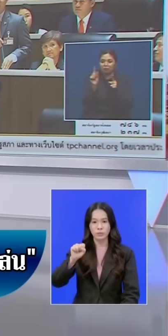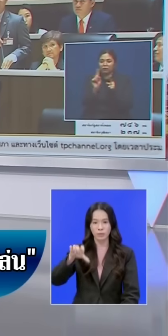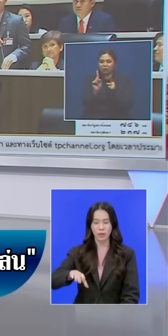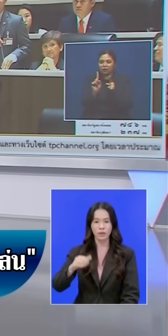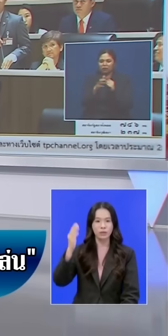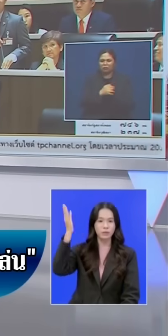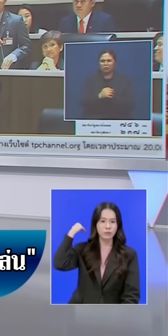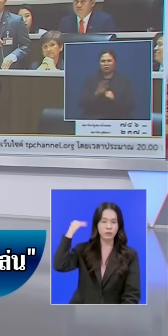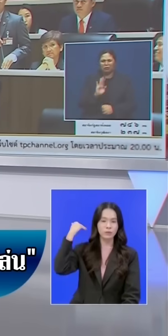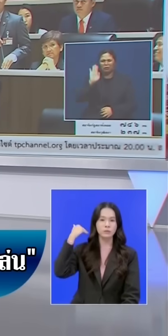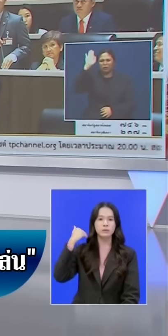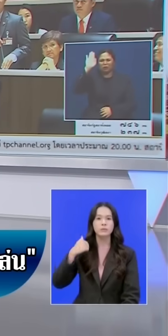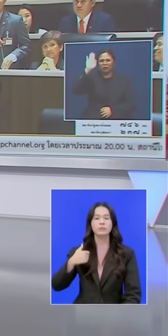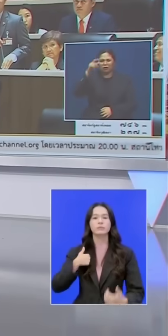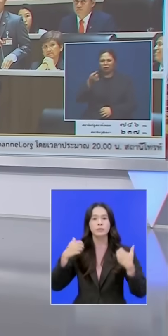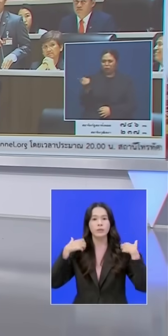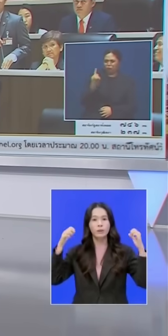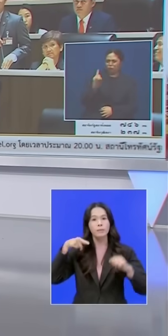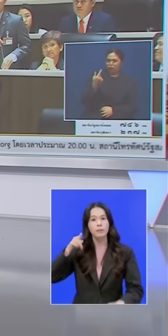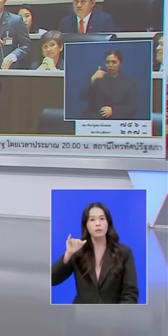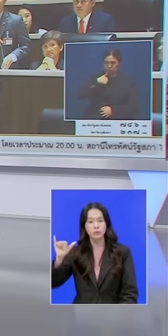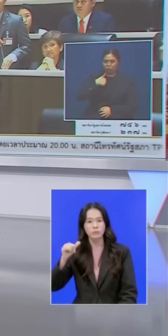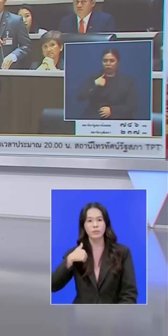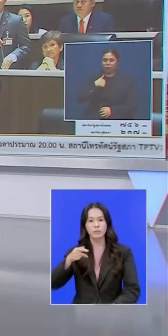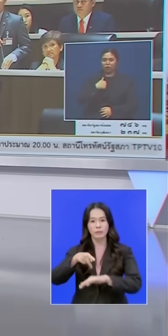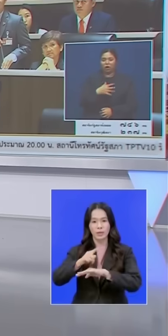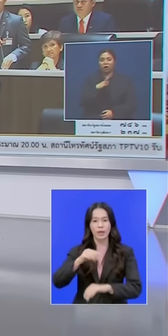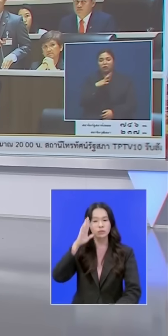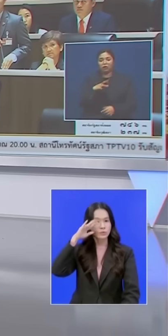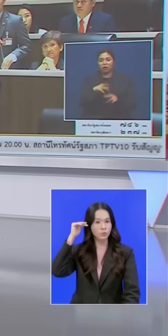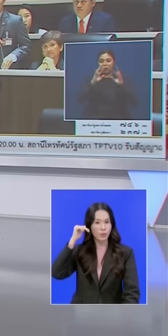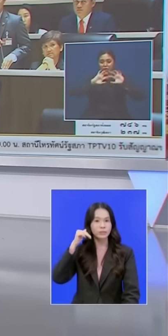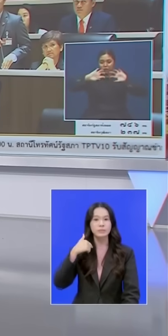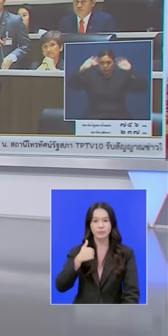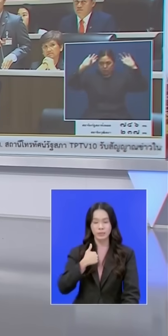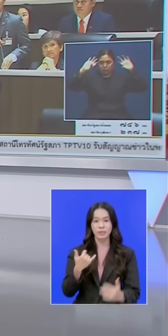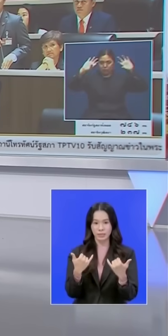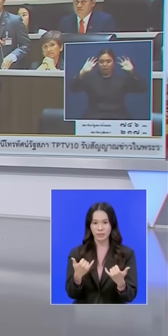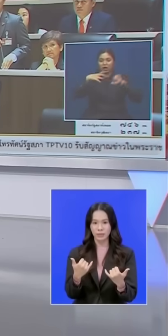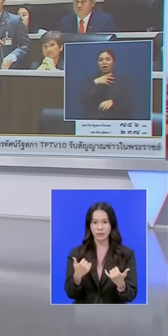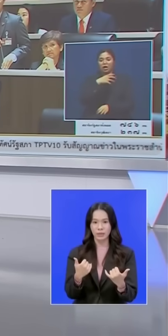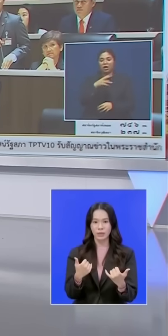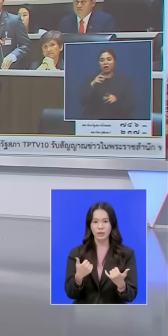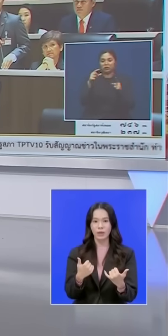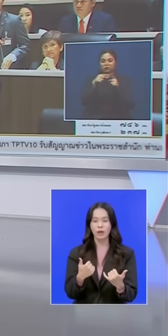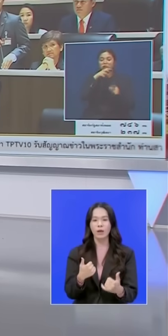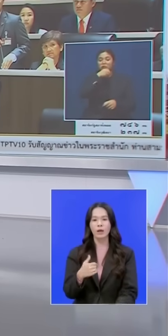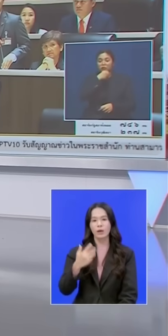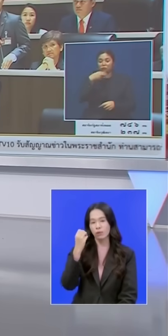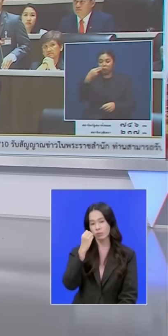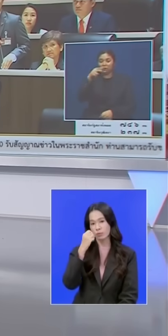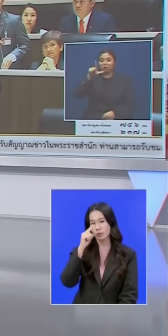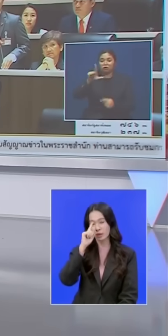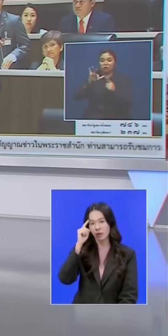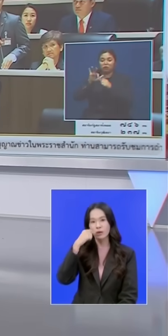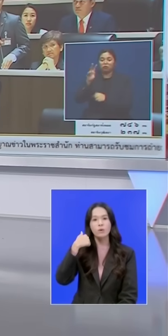ต่สมัยรัฐบาลของพลเอกประยุทธ ์ ตอนนั้นเนี่ยมีประธานชวนกับคุณพรเพชรพอมายุคนี้ก็เป็นอาจารย์วันน อกับคุณพรเพ